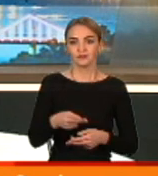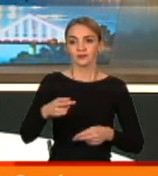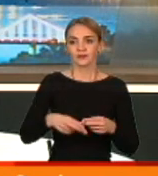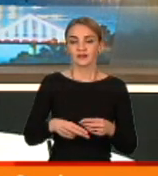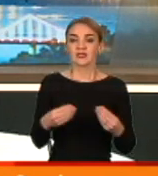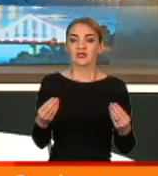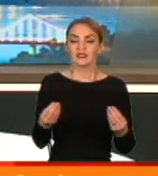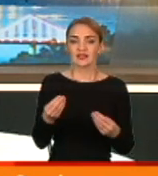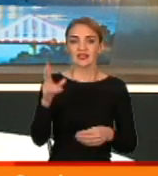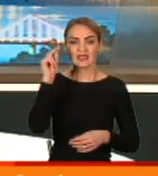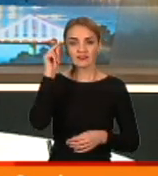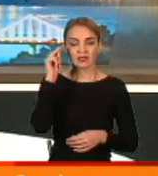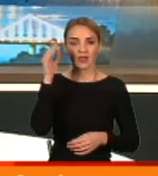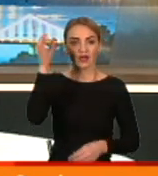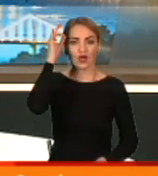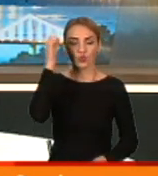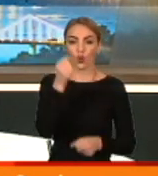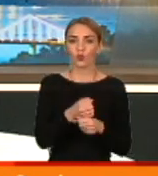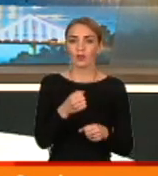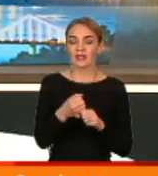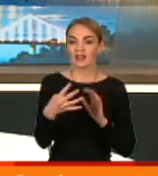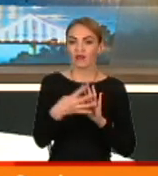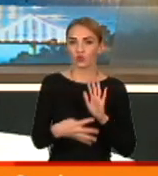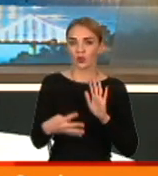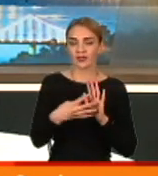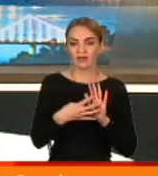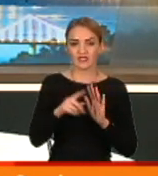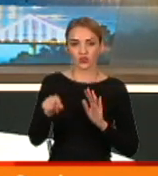кінець свіжі цифри ЦВК. Там, нагадаю, вже обробили